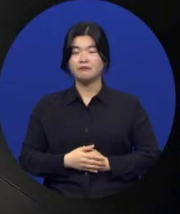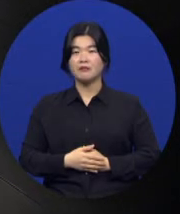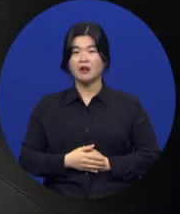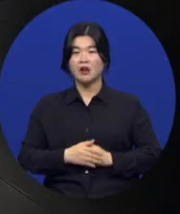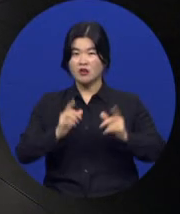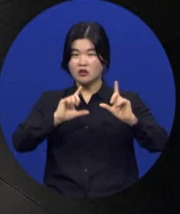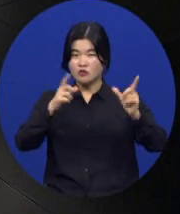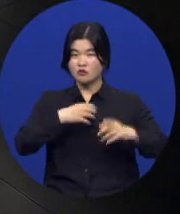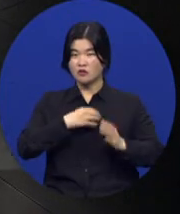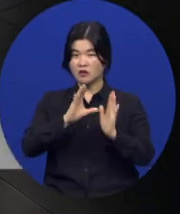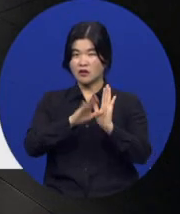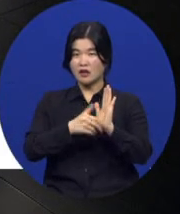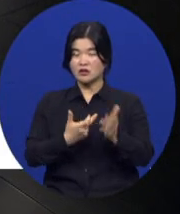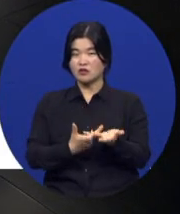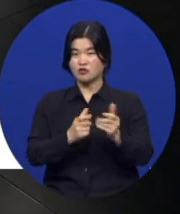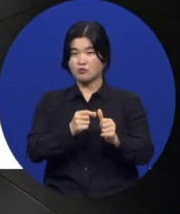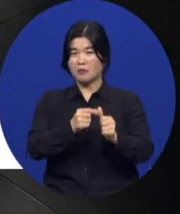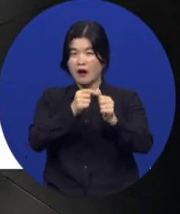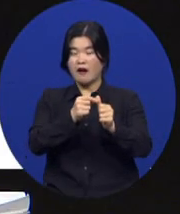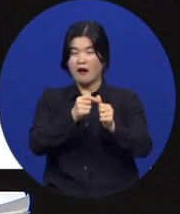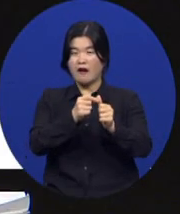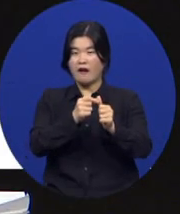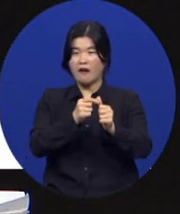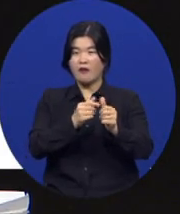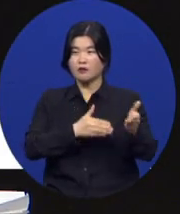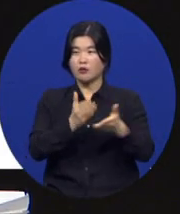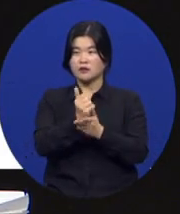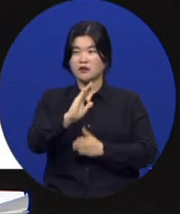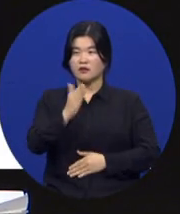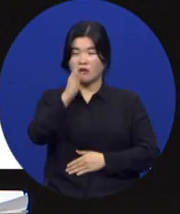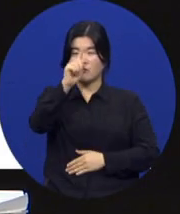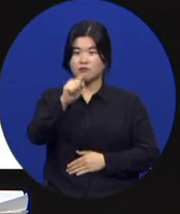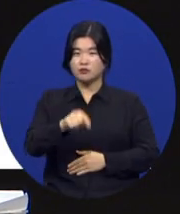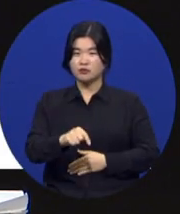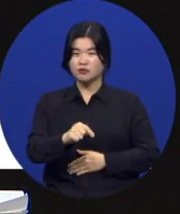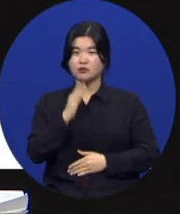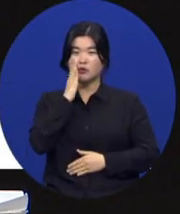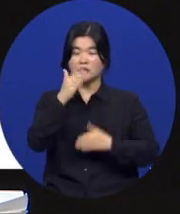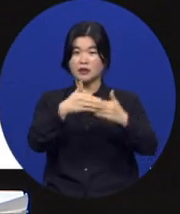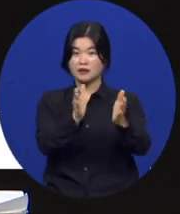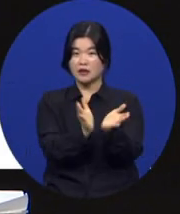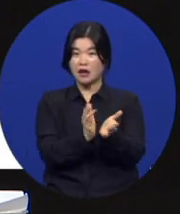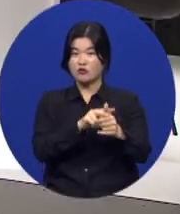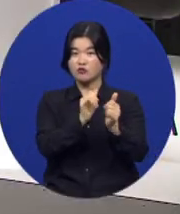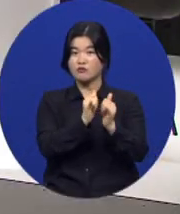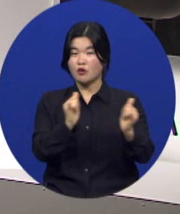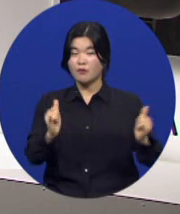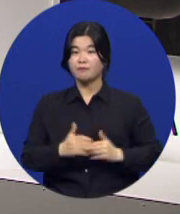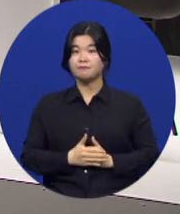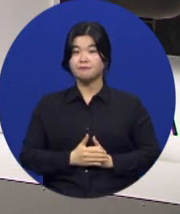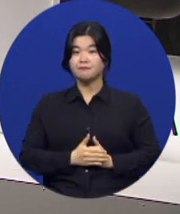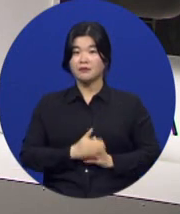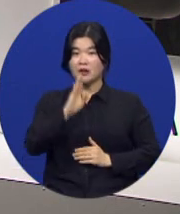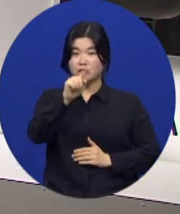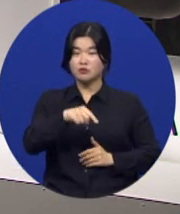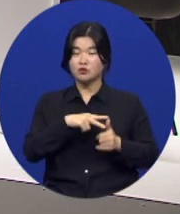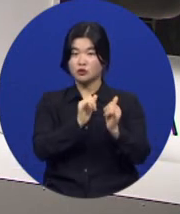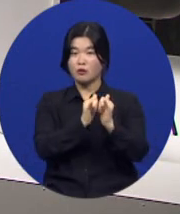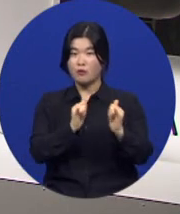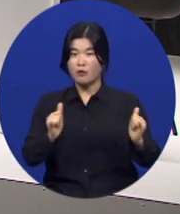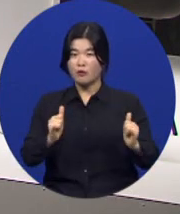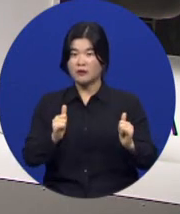기우 2기에서 제주를 구할 기후도 지사가 되겠다는 부 순정 녹색당 제주도지사 후보 부분은